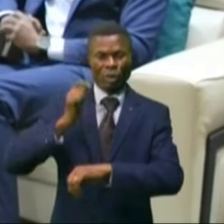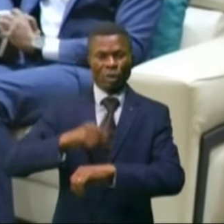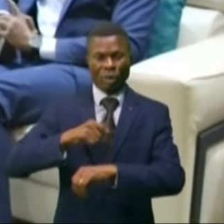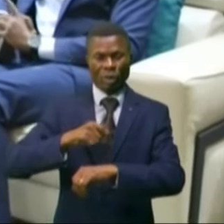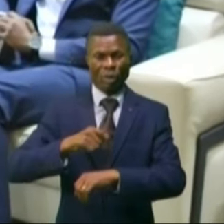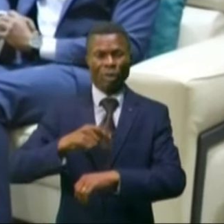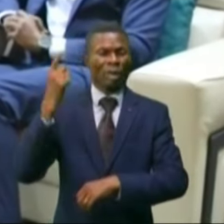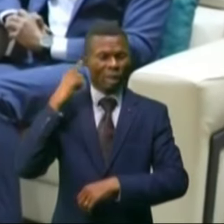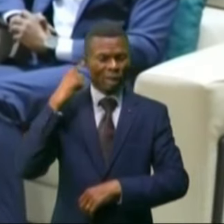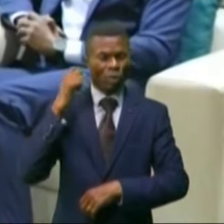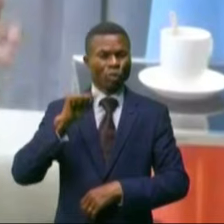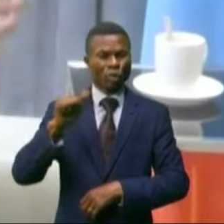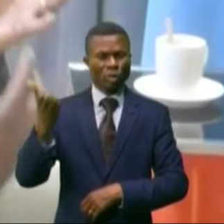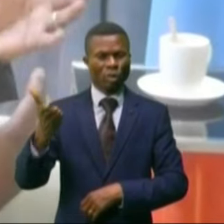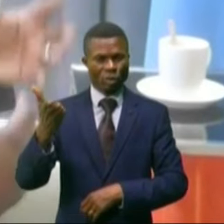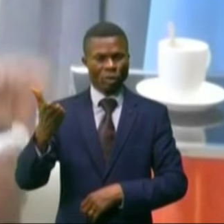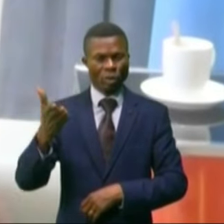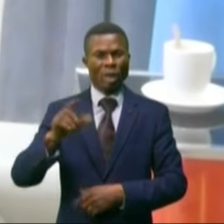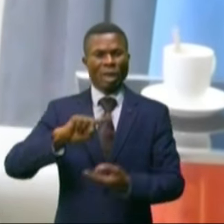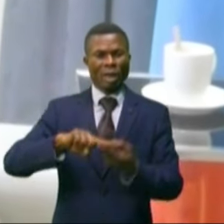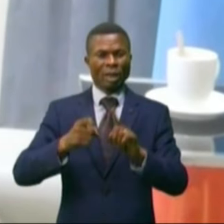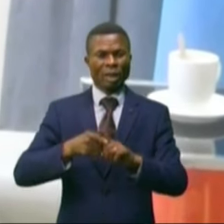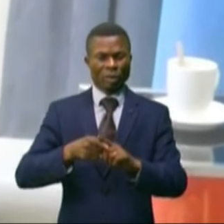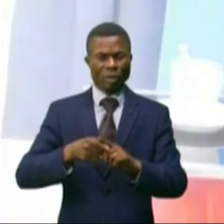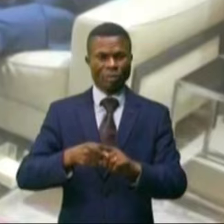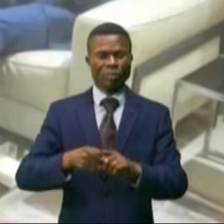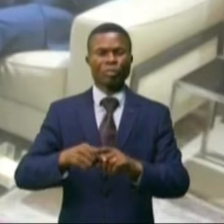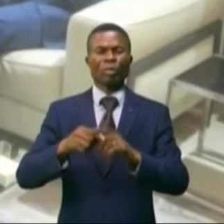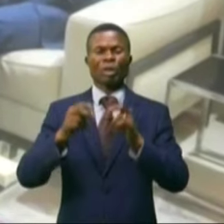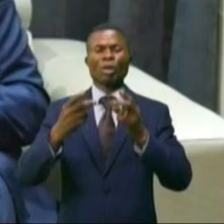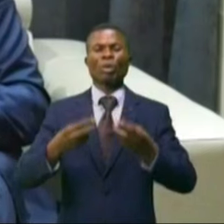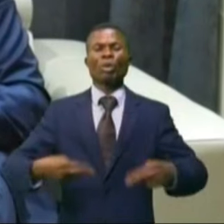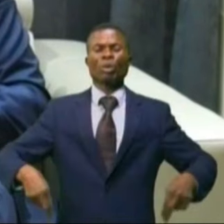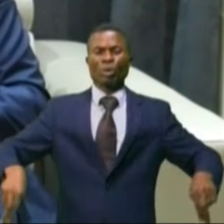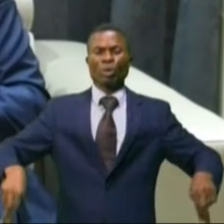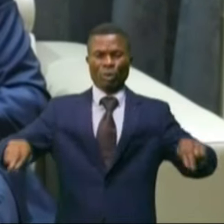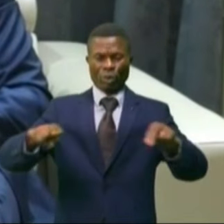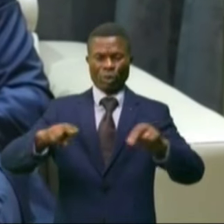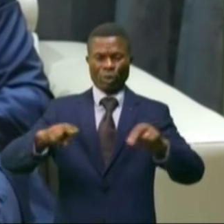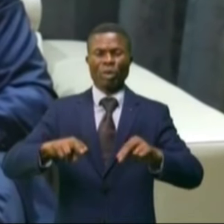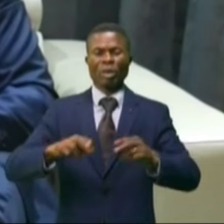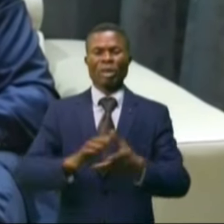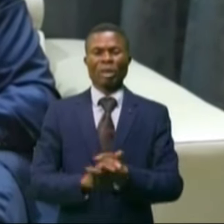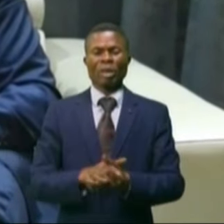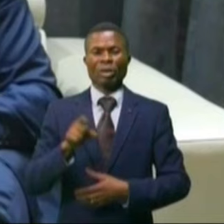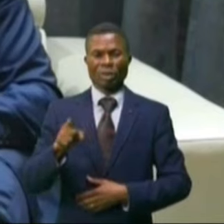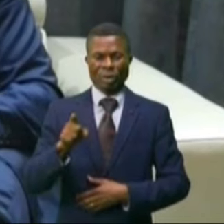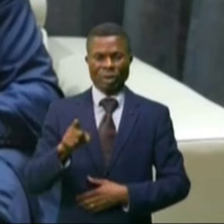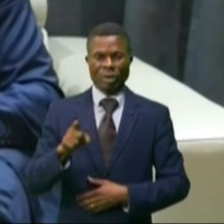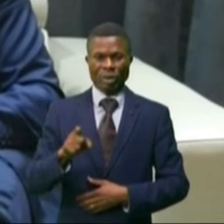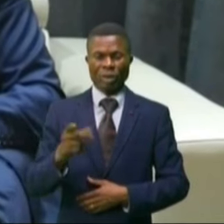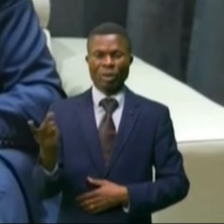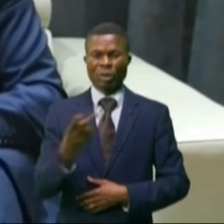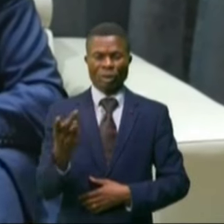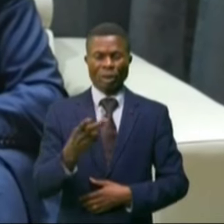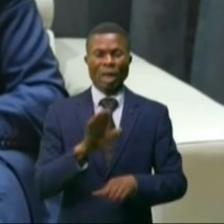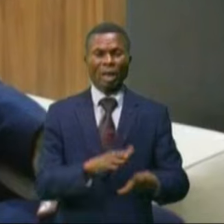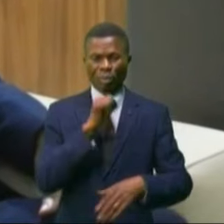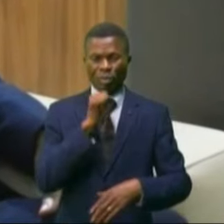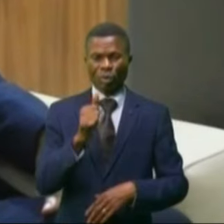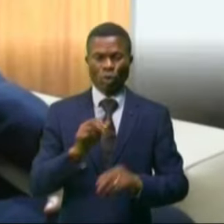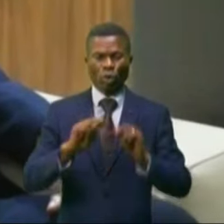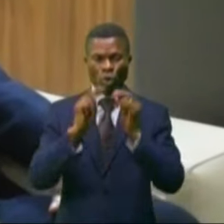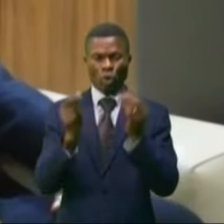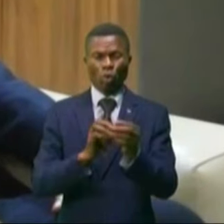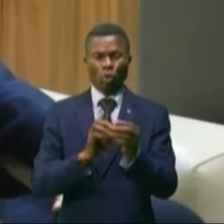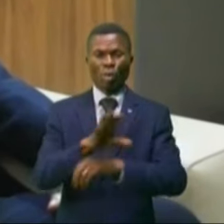saisi officiellement par son collègue de l'Urbanisme et Habitat, Crispin Badou-Panzou. Sans trop attendre, une commission